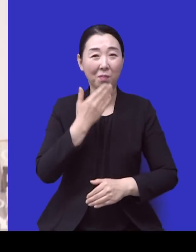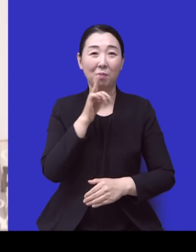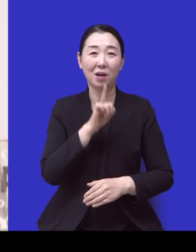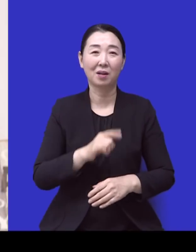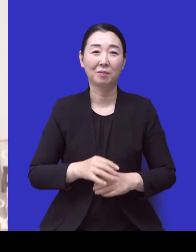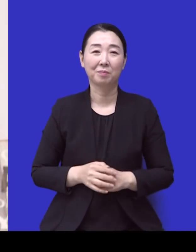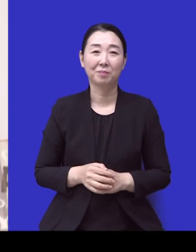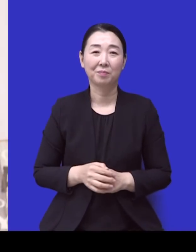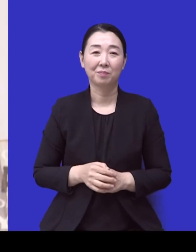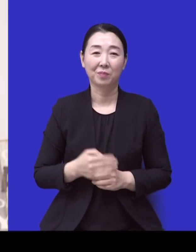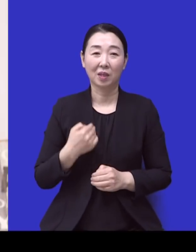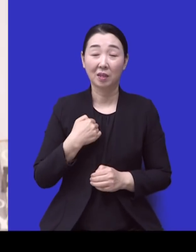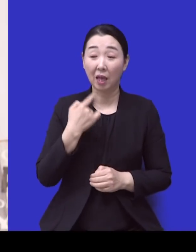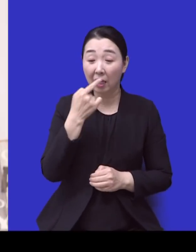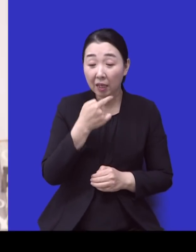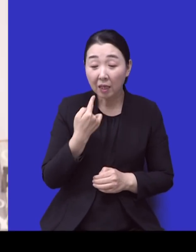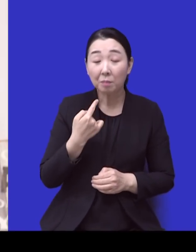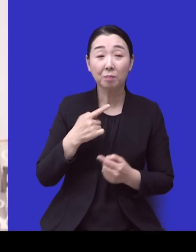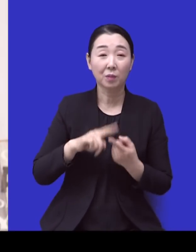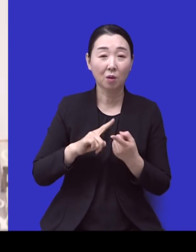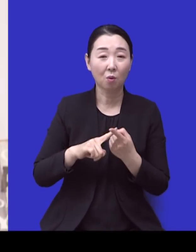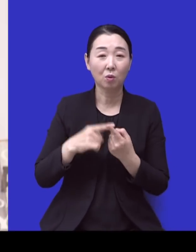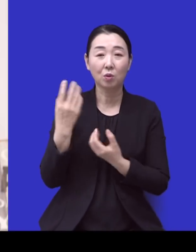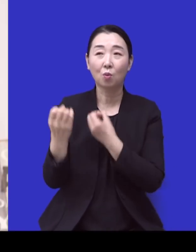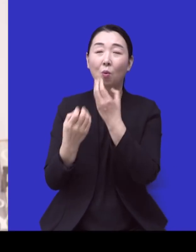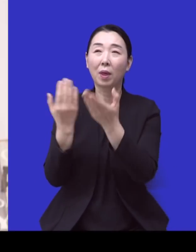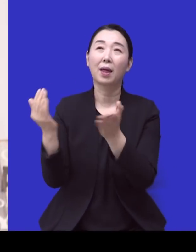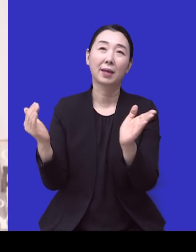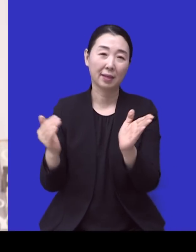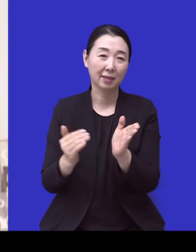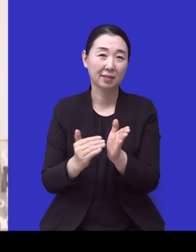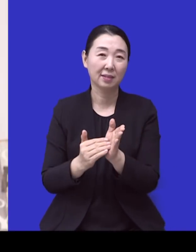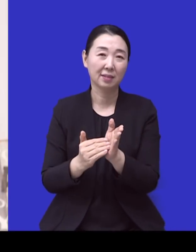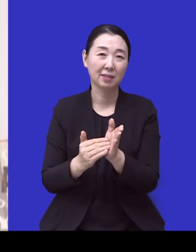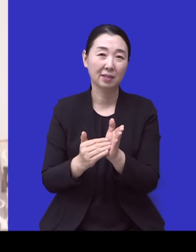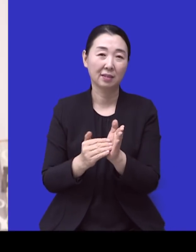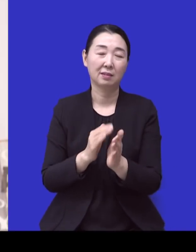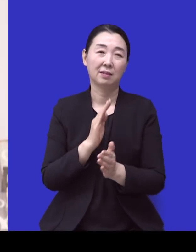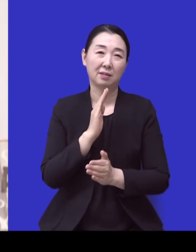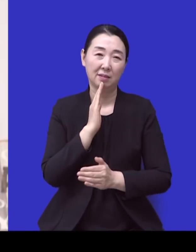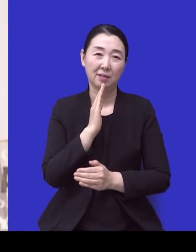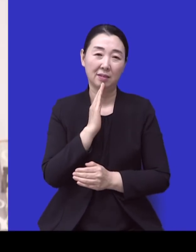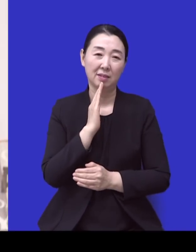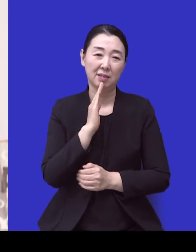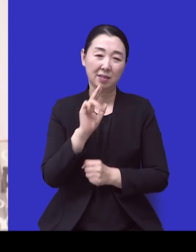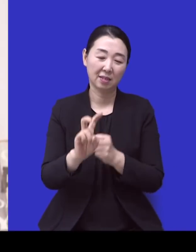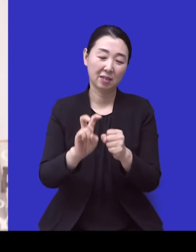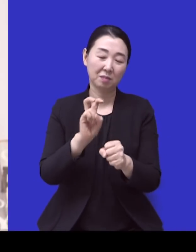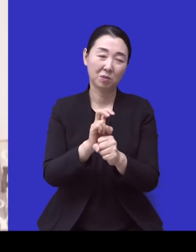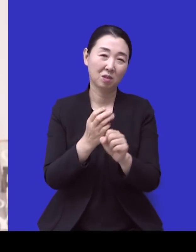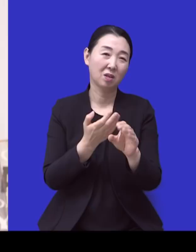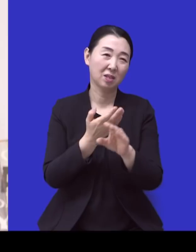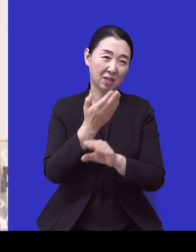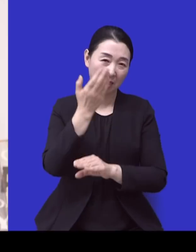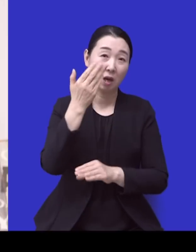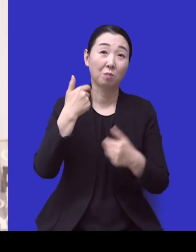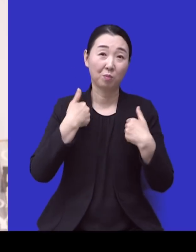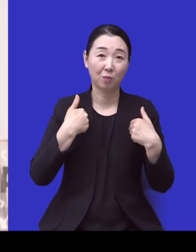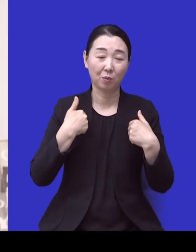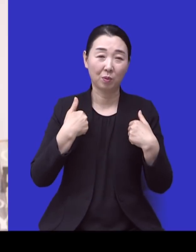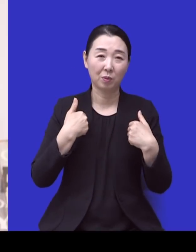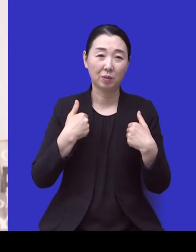근데 제가 제 입으로 이 고백을 하기까지 정말 많은 20년이 넘는 세월이 걸렸는데